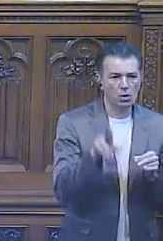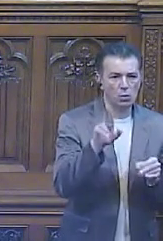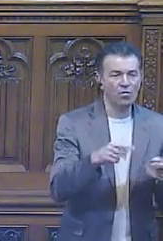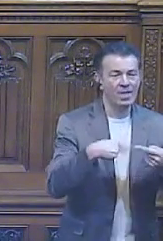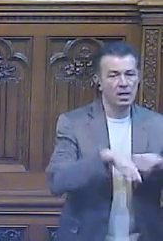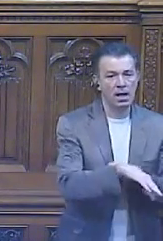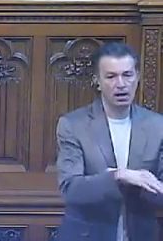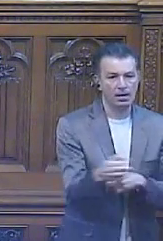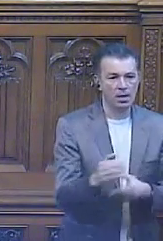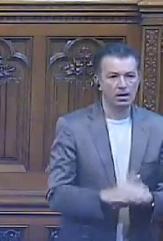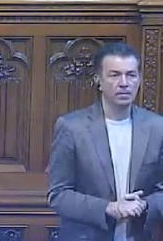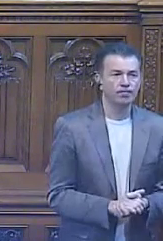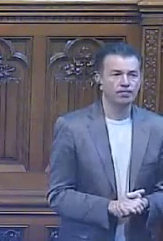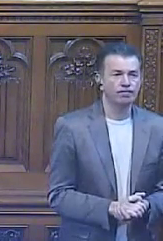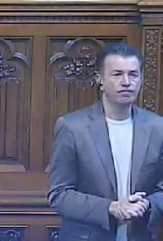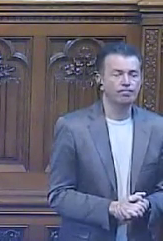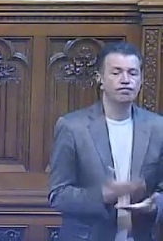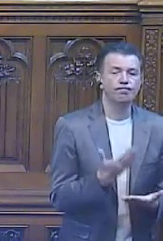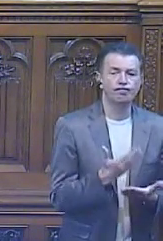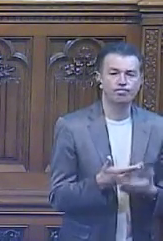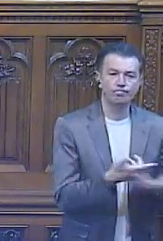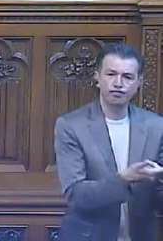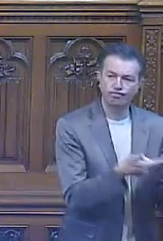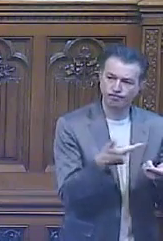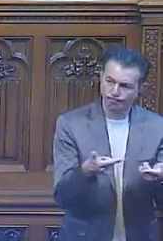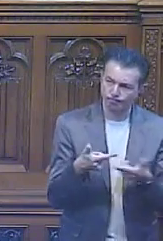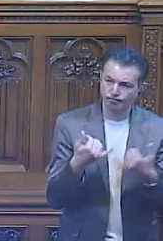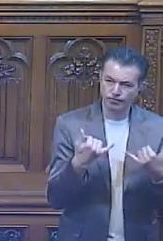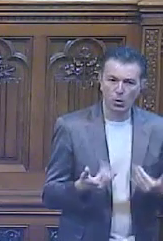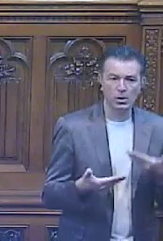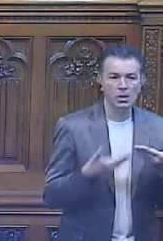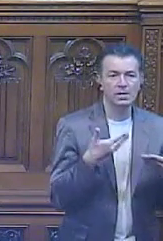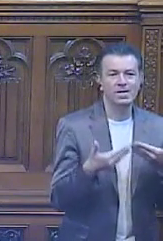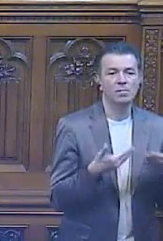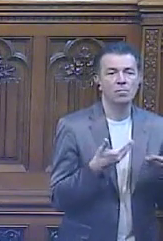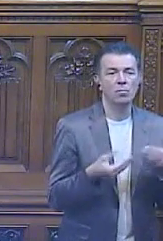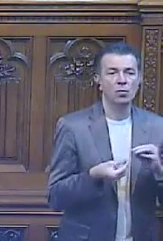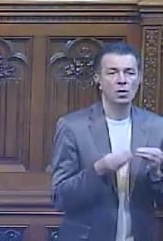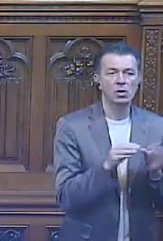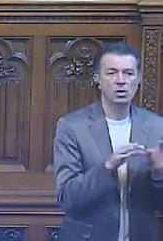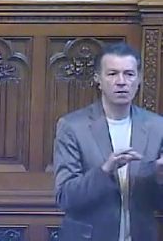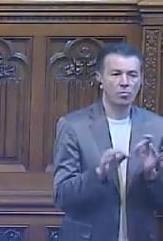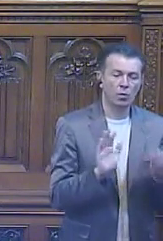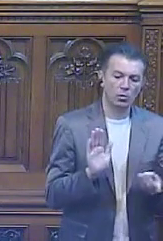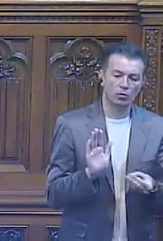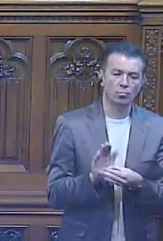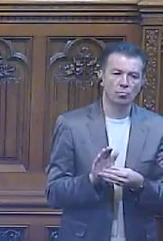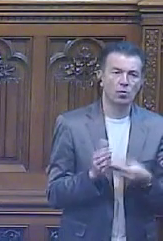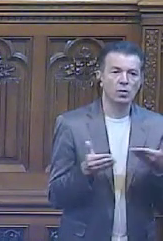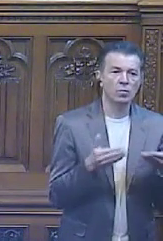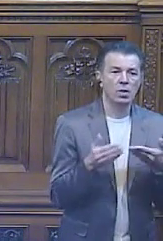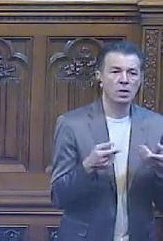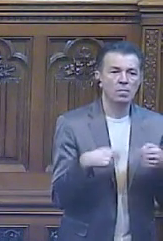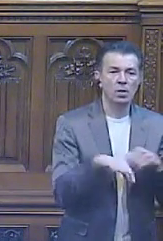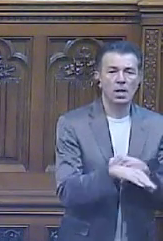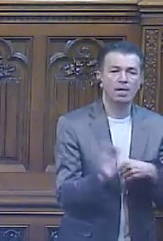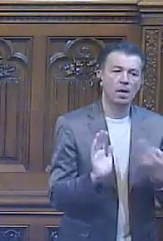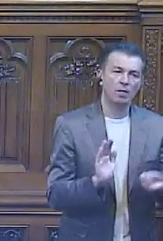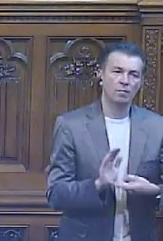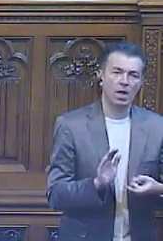Landtages wurde zu dieser Sitzung eingeladen. Die Geschäftsordnung sieht vor, dass in Sitzungen des Landtages